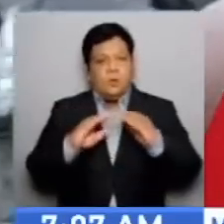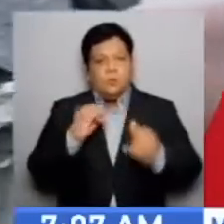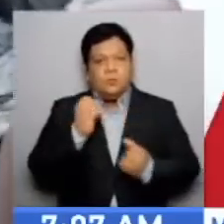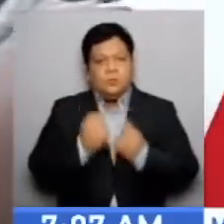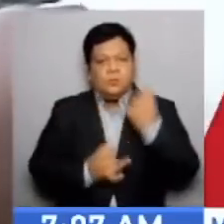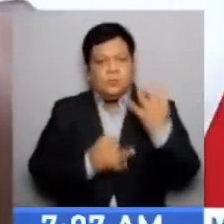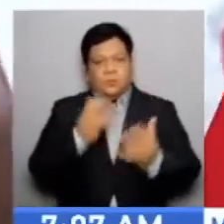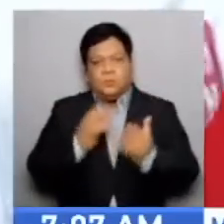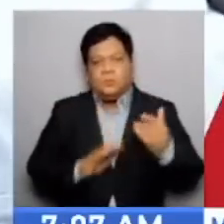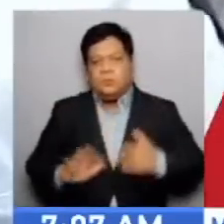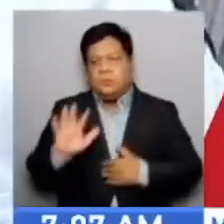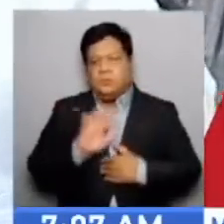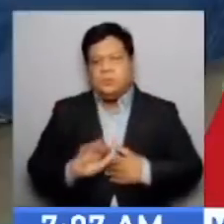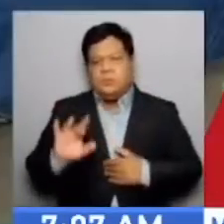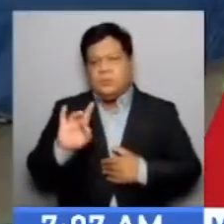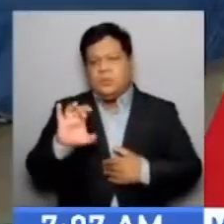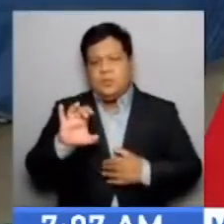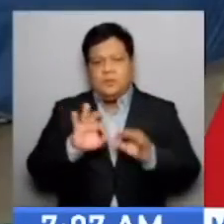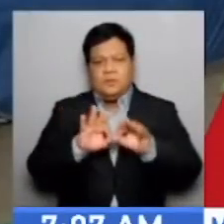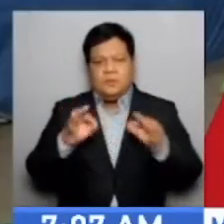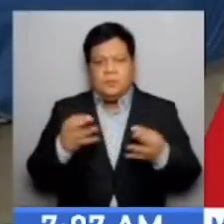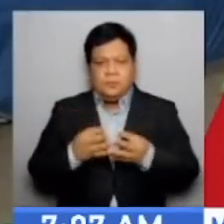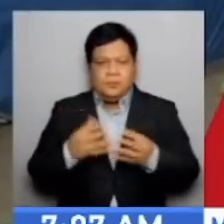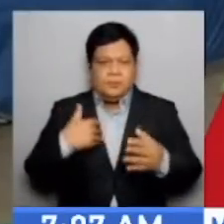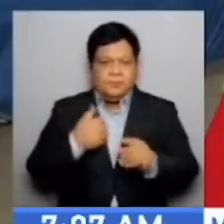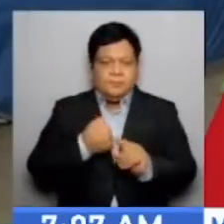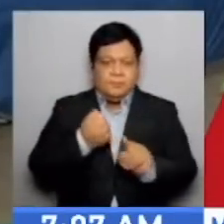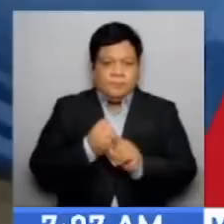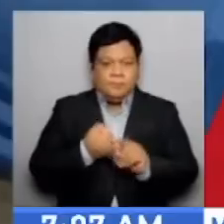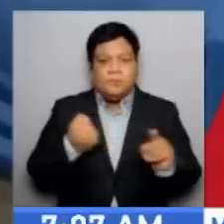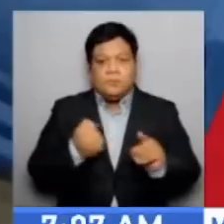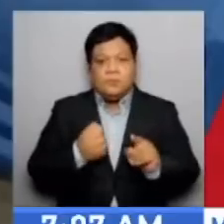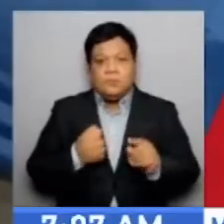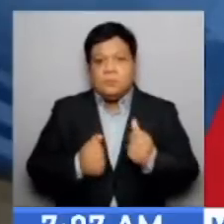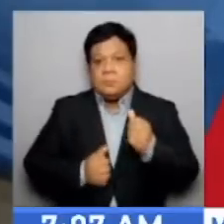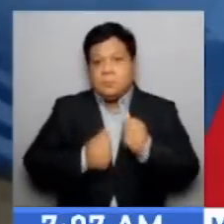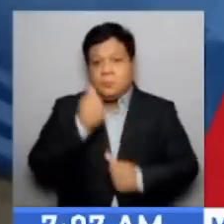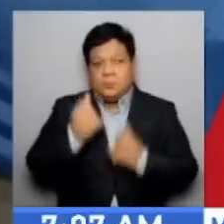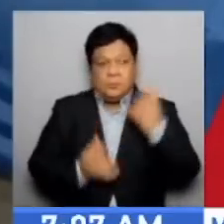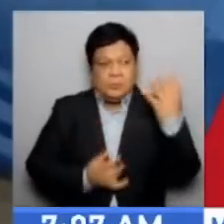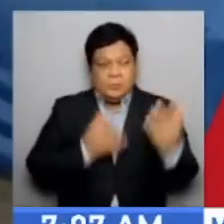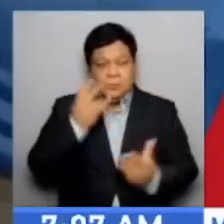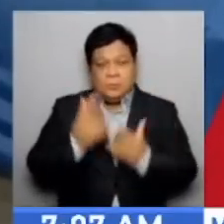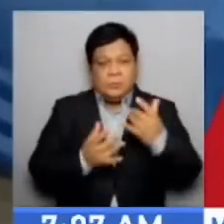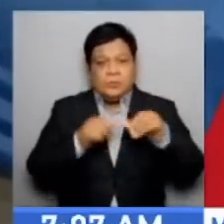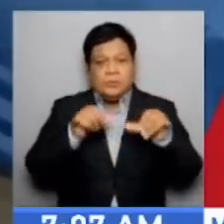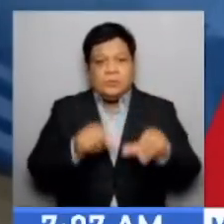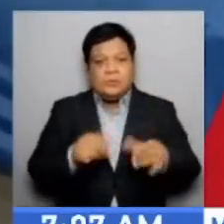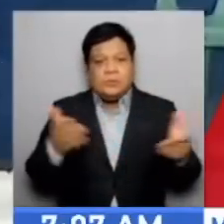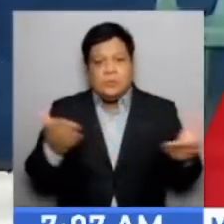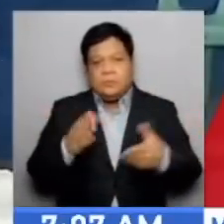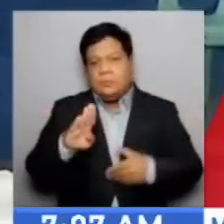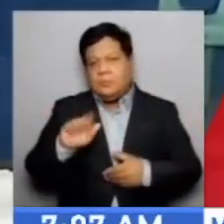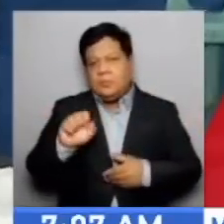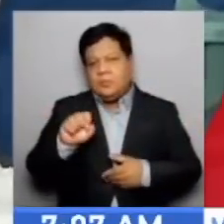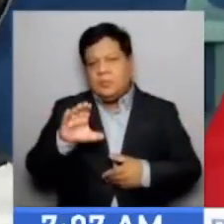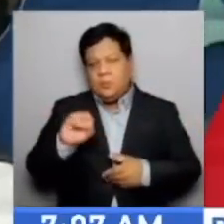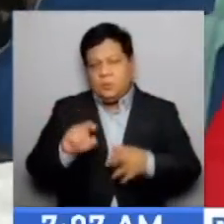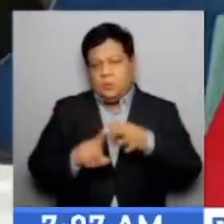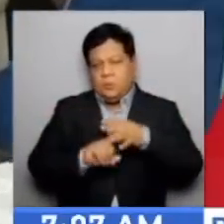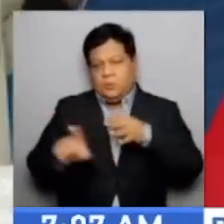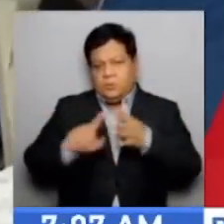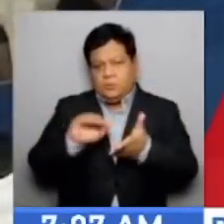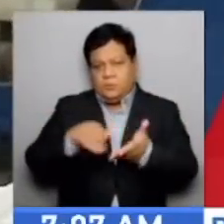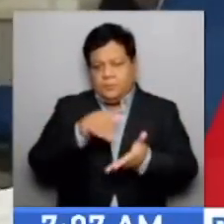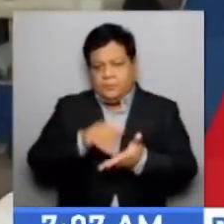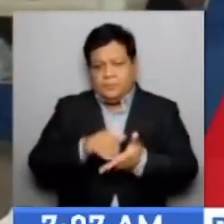naapektuhan. Karamihan sa mga nasunugan dito nagpalipas ng gabi sa Baseco Evacuation Center. May modular tents na ipinagamit sa kanila, pero